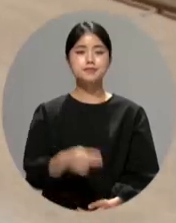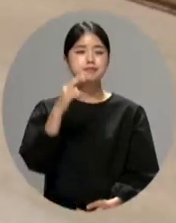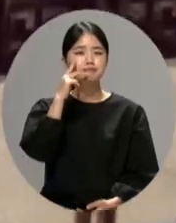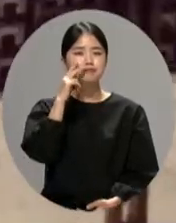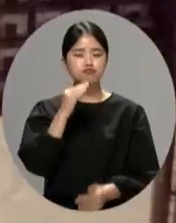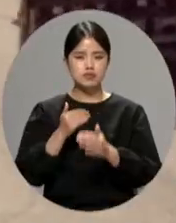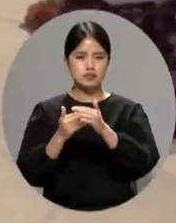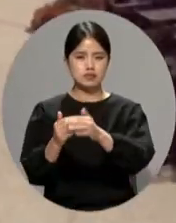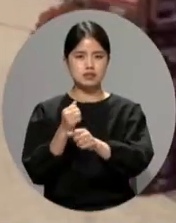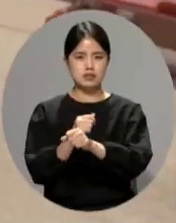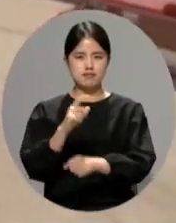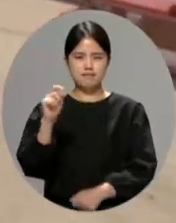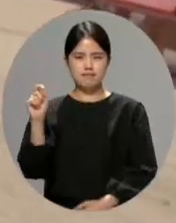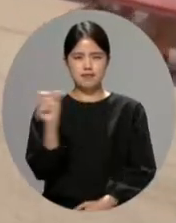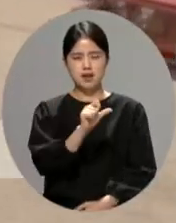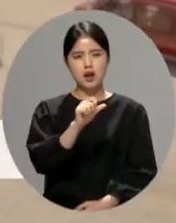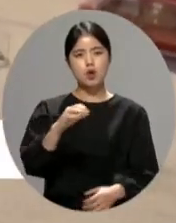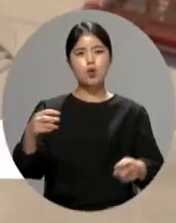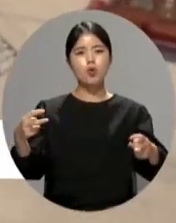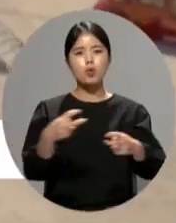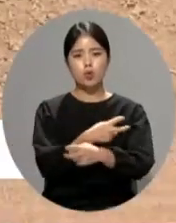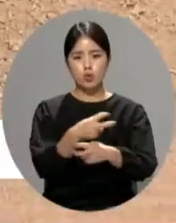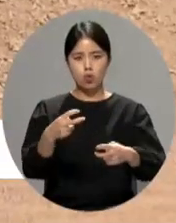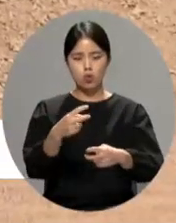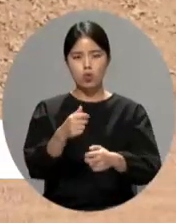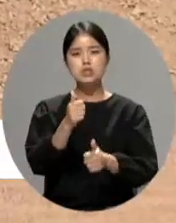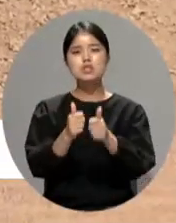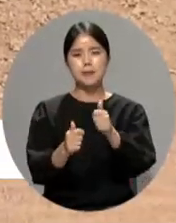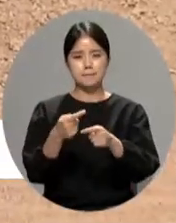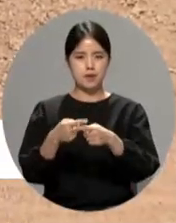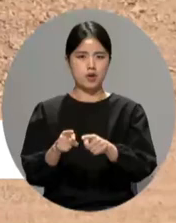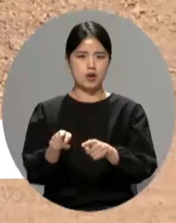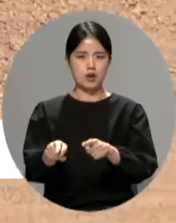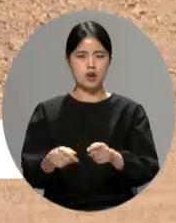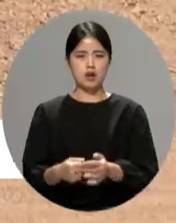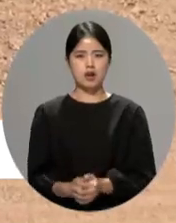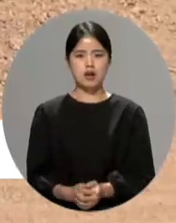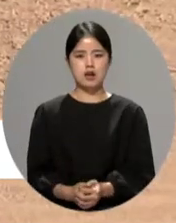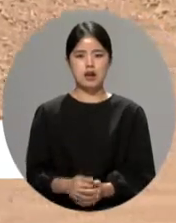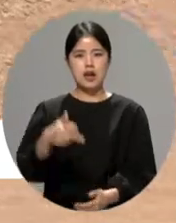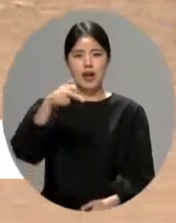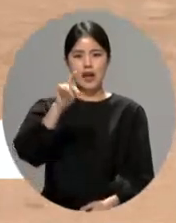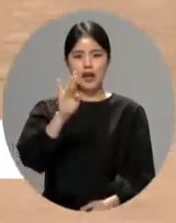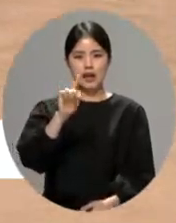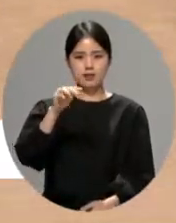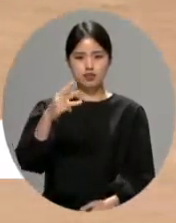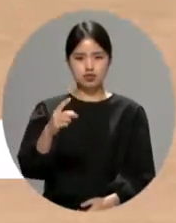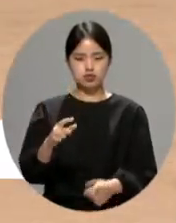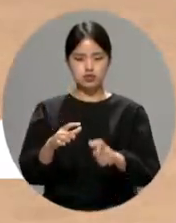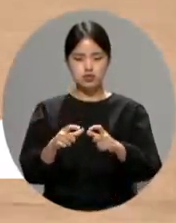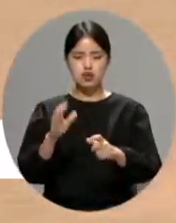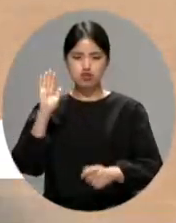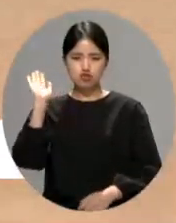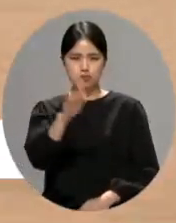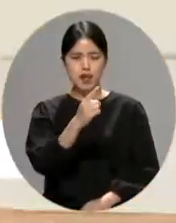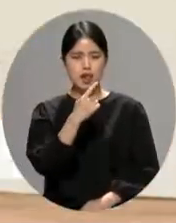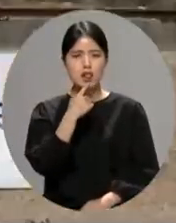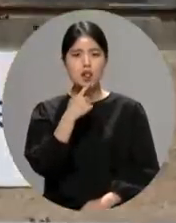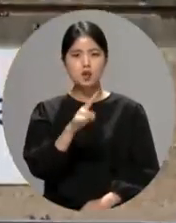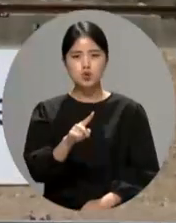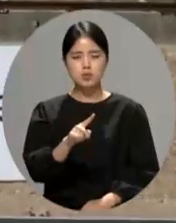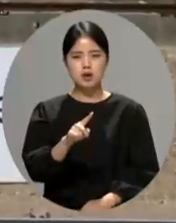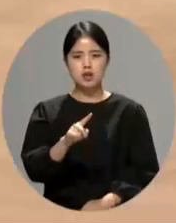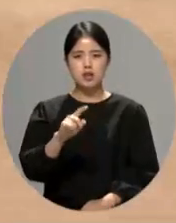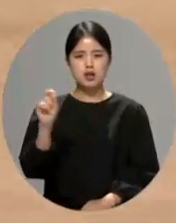미국에서 진행된 초고속 교통수단 주행시험. 객차 모양을 한 캡슐이 출발한 지 단 1초 만에